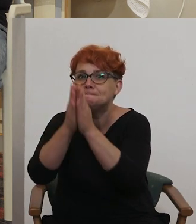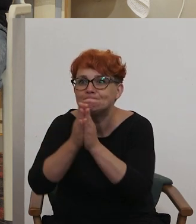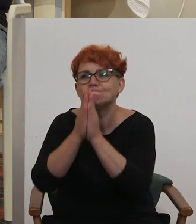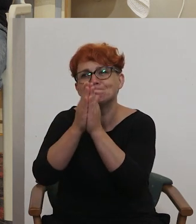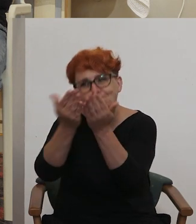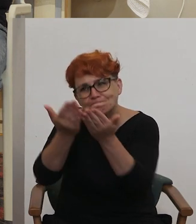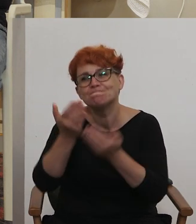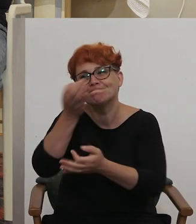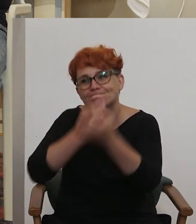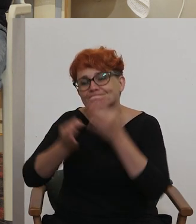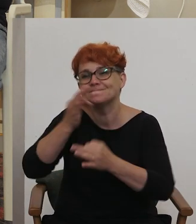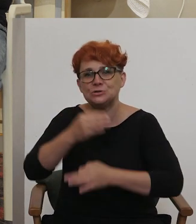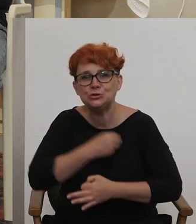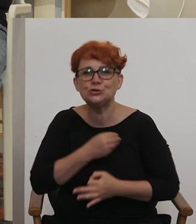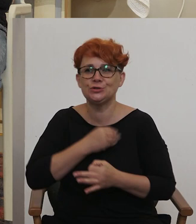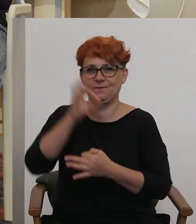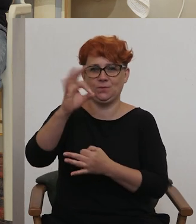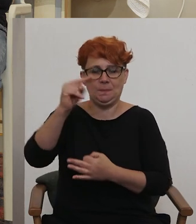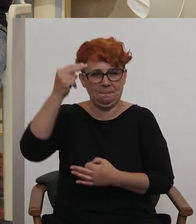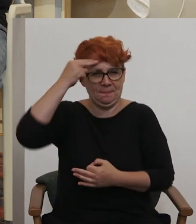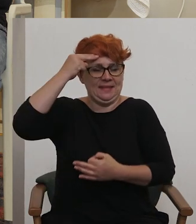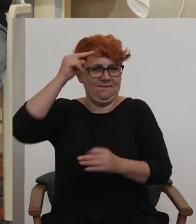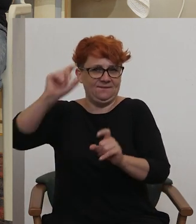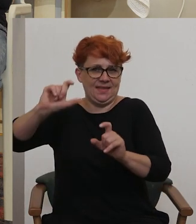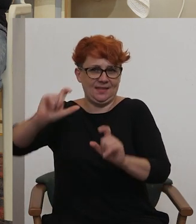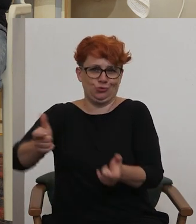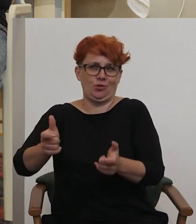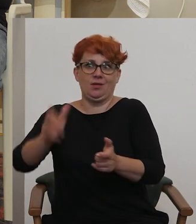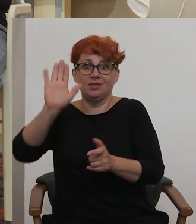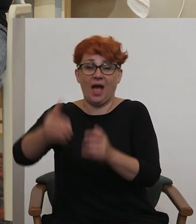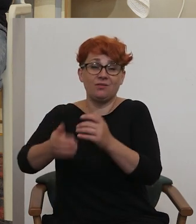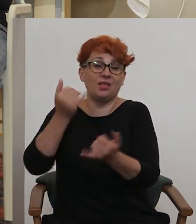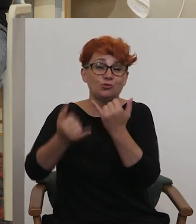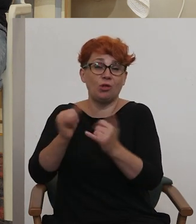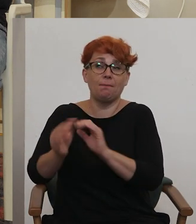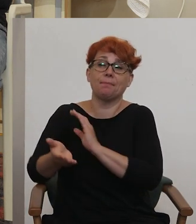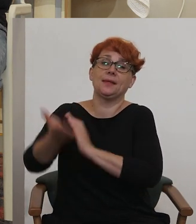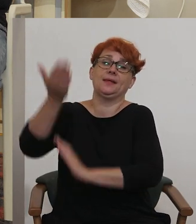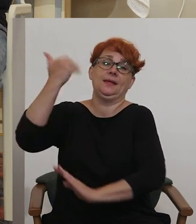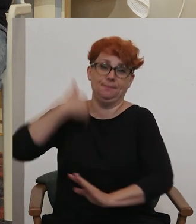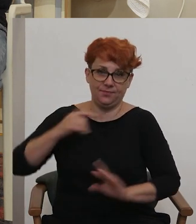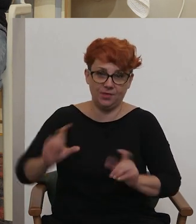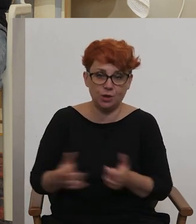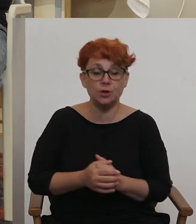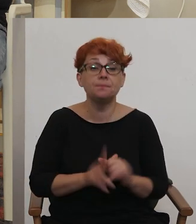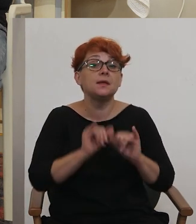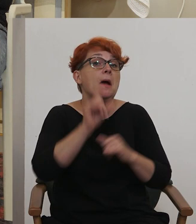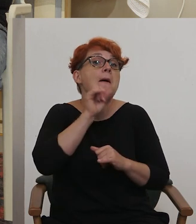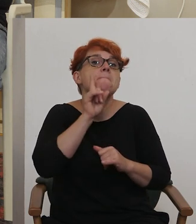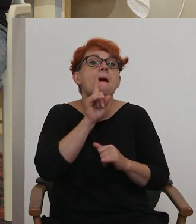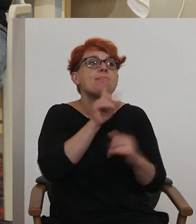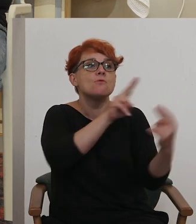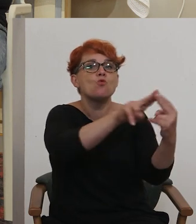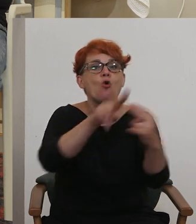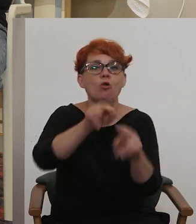szczerze opowiedział nam o jakichś dramatycznych, traumatycznych wydarzeniach nawet sprzed lat. W jaki sposób pan docierał do swoich rozmówców, w jaki